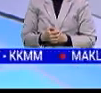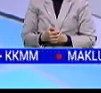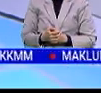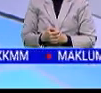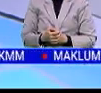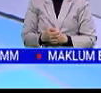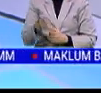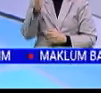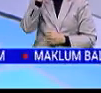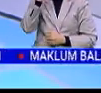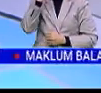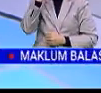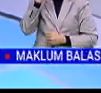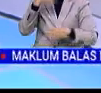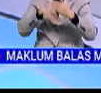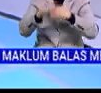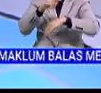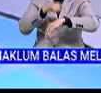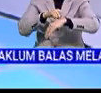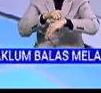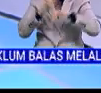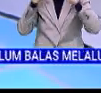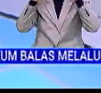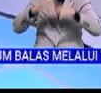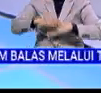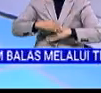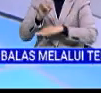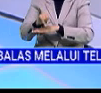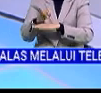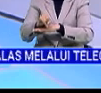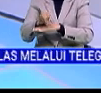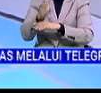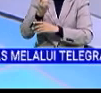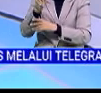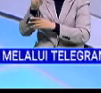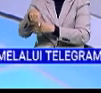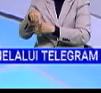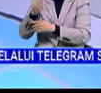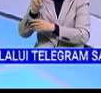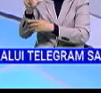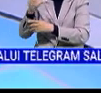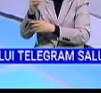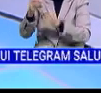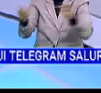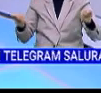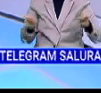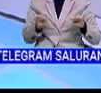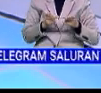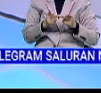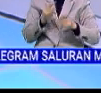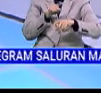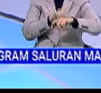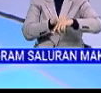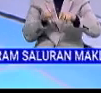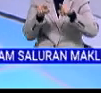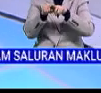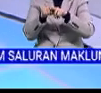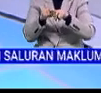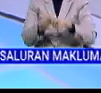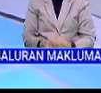Saudara, sebentar tadi telah masuk waktu solat fardu isyak bagi wilayah Persekutuan Kuala Lumpur dan kawasan-kawasan yang sewaktu